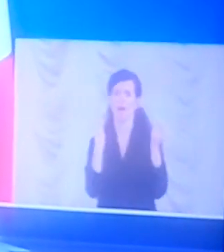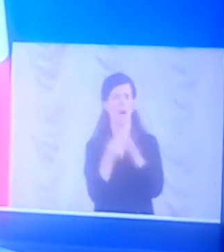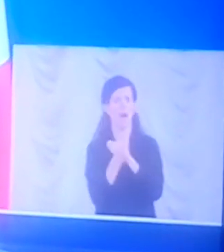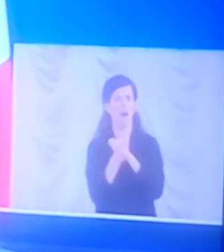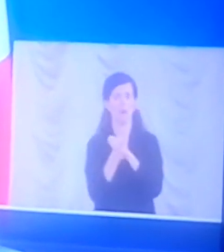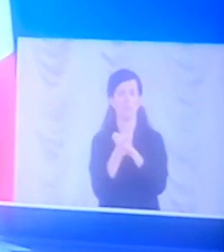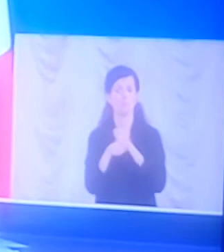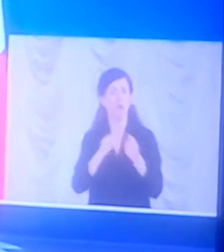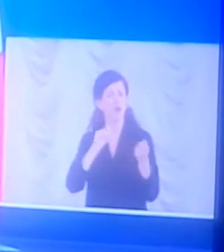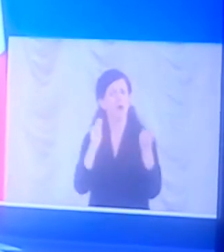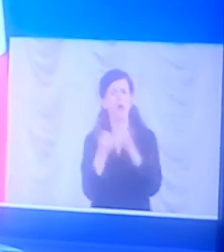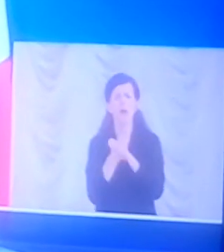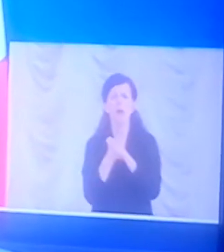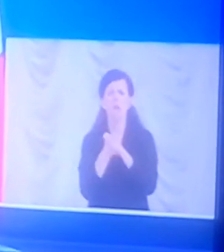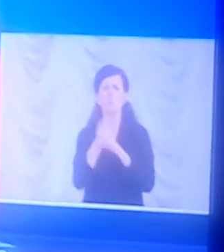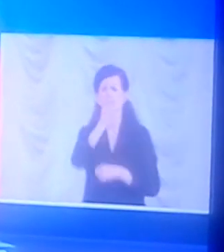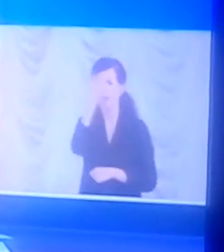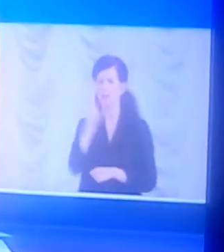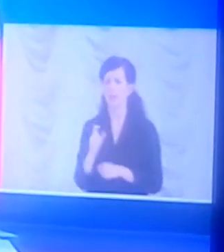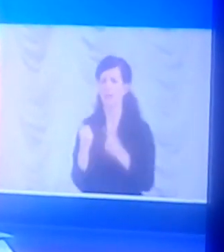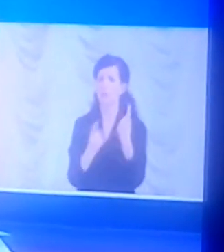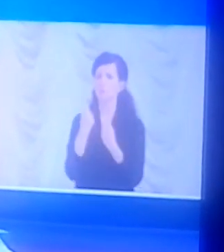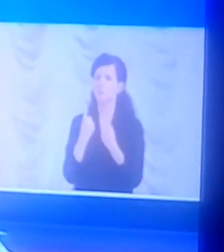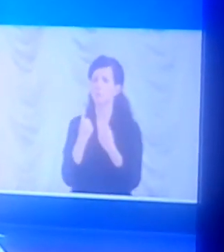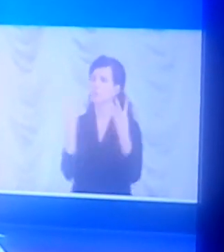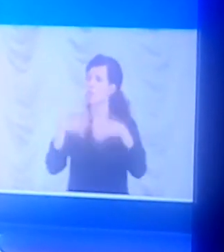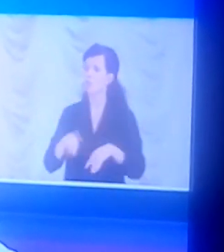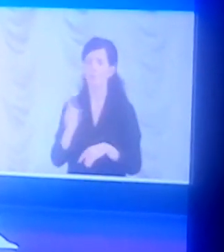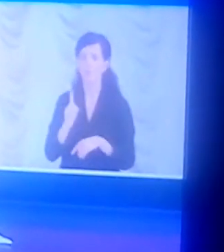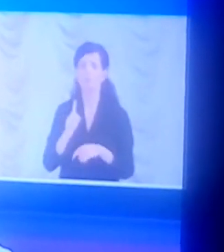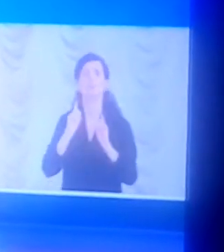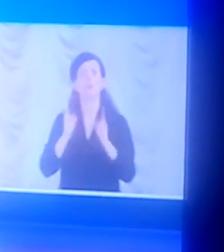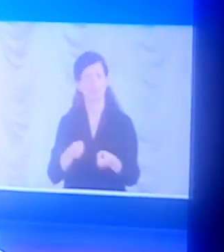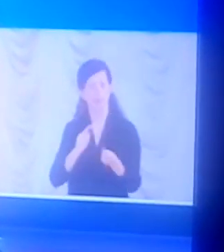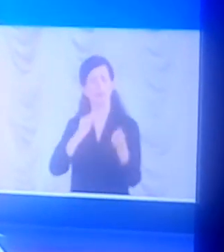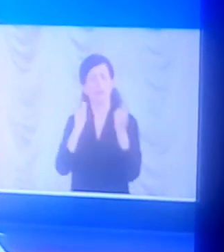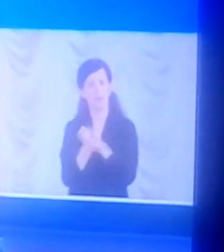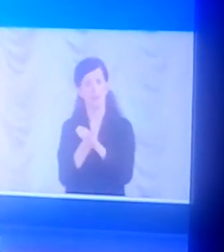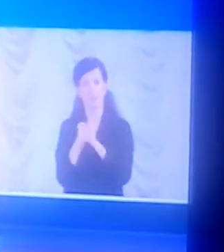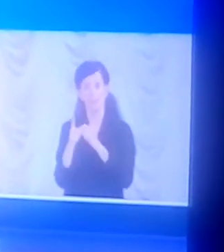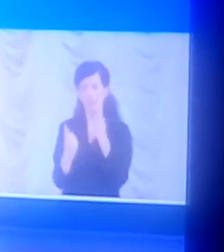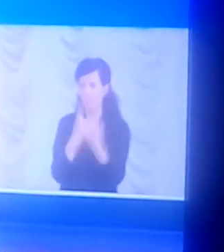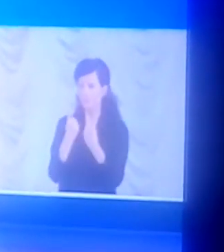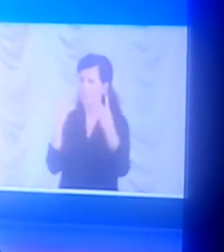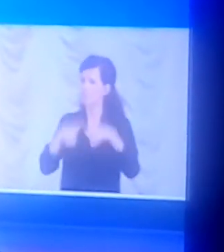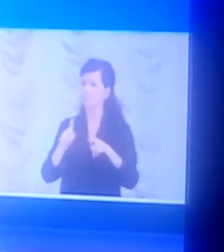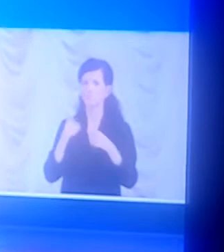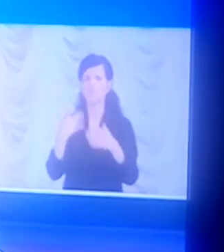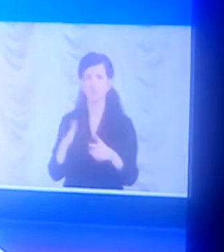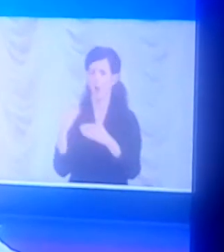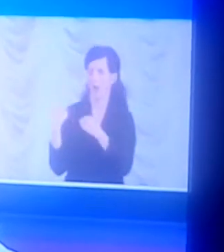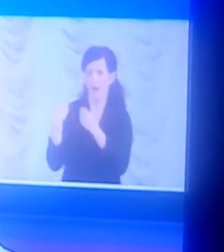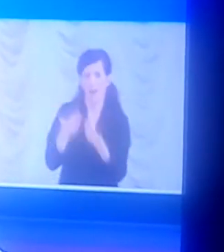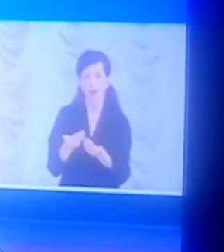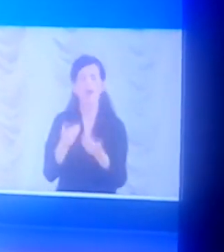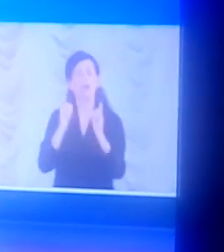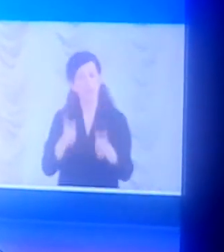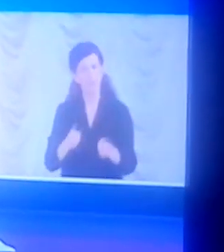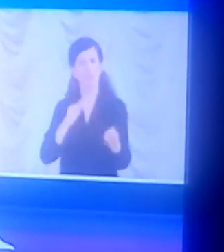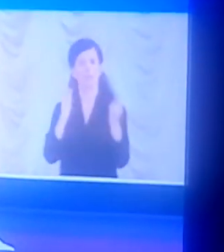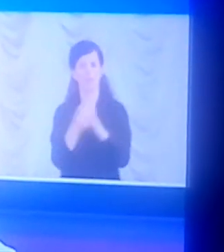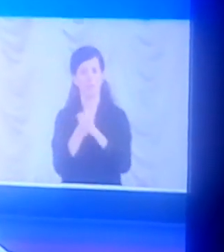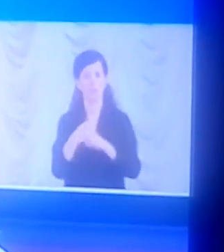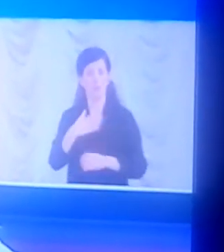tutte quelle cose che nel nostro paese non vanno e non vanno da tempo. Io la squadra, insieme a tutta la squadra